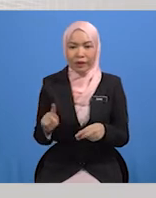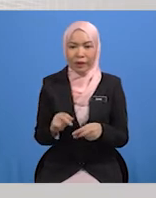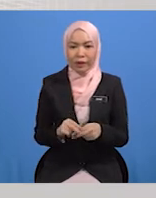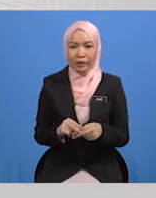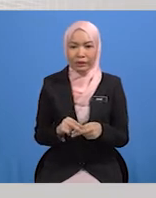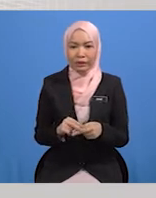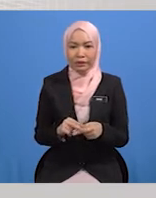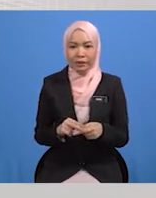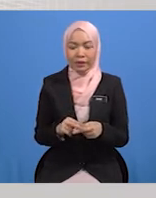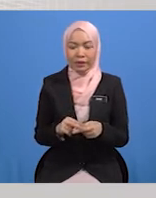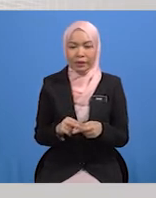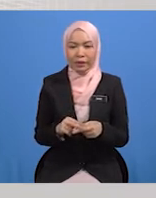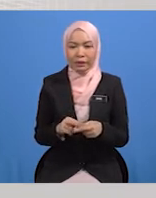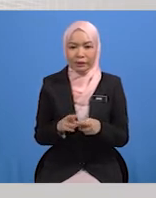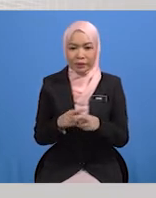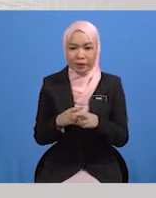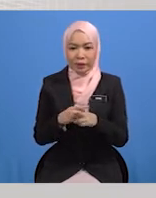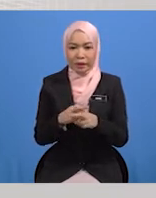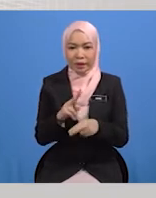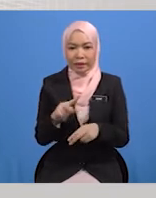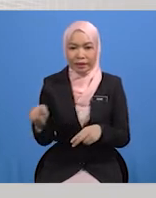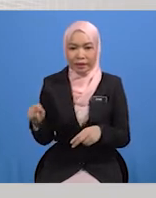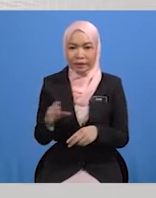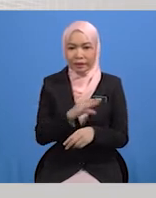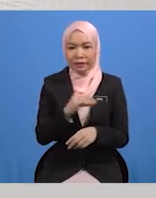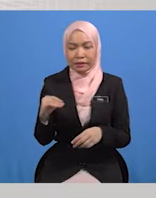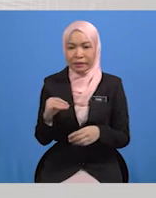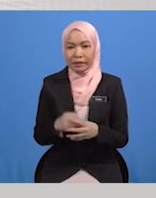bincangkan dan nilaikan.